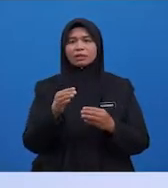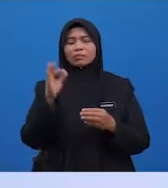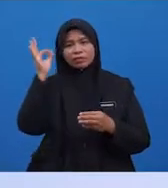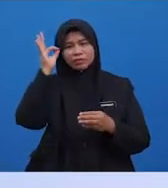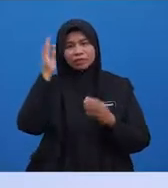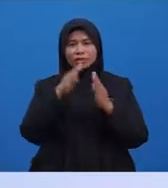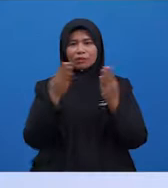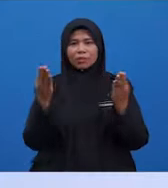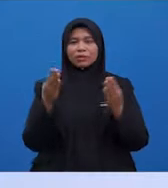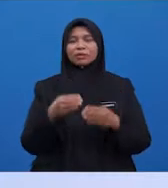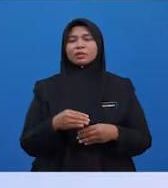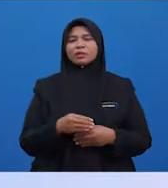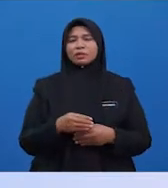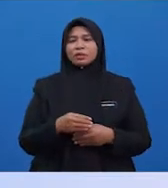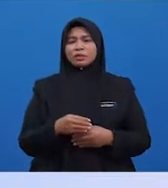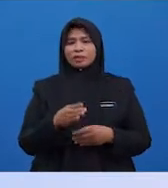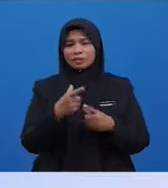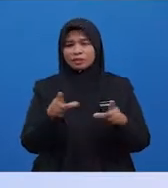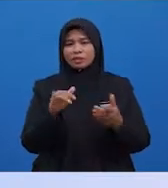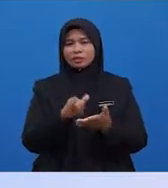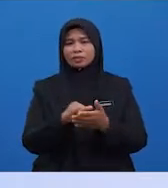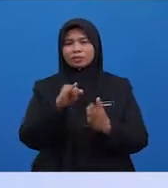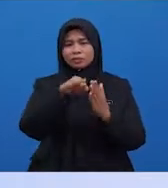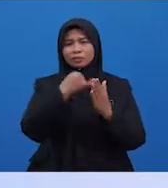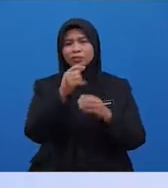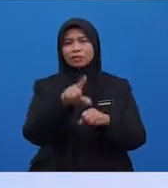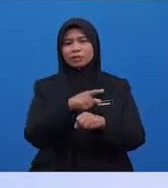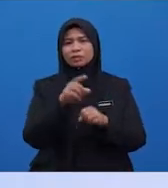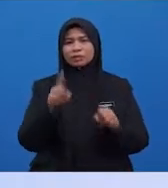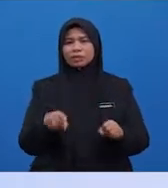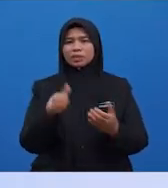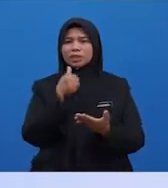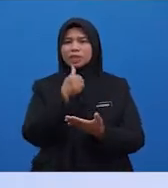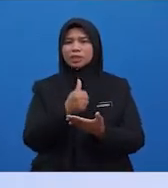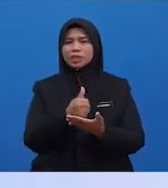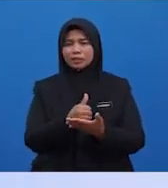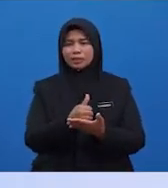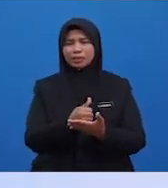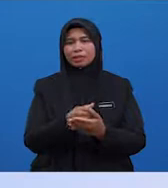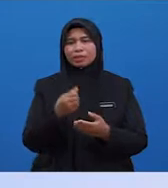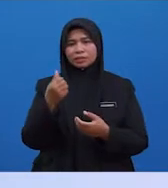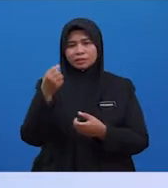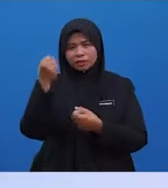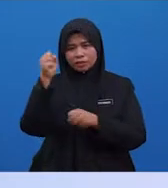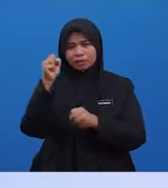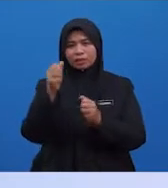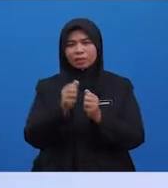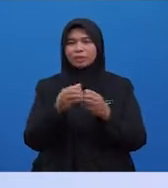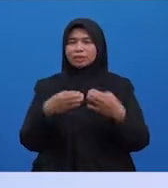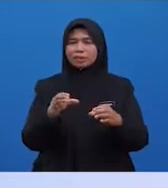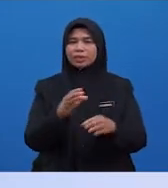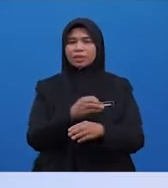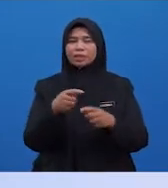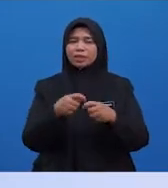itu, jurulatih juga dapat menilai sesuatu situasi sukan dengan cepat dan